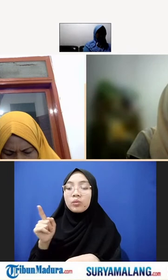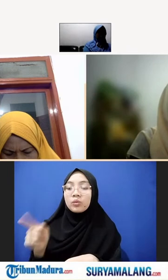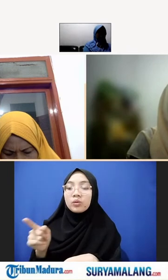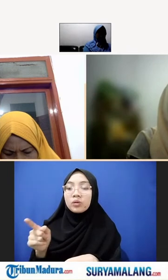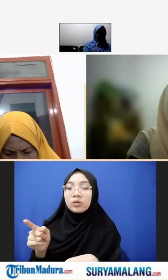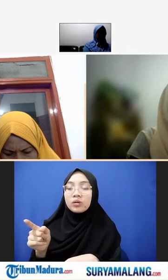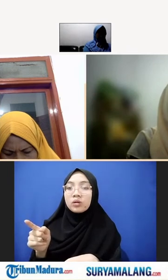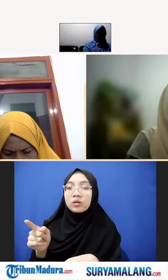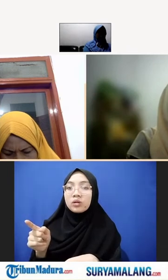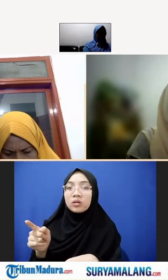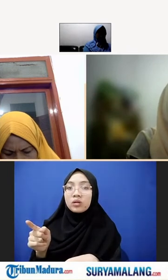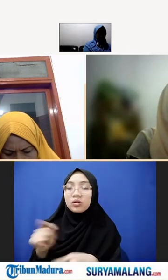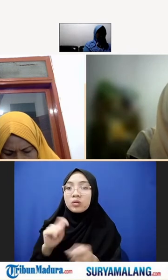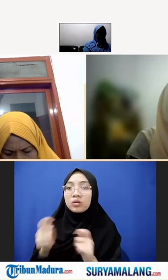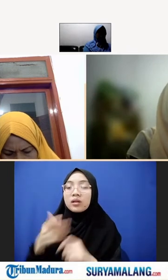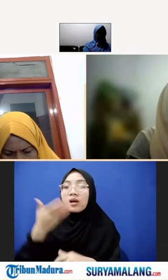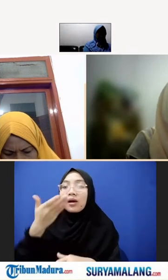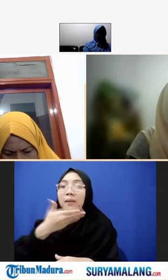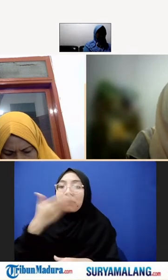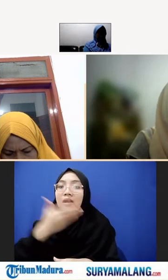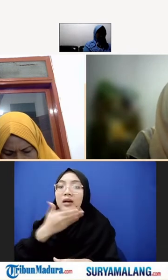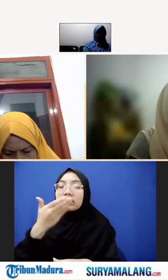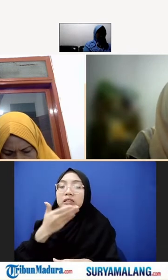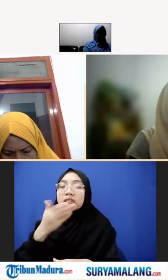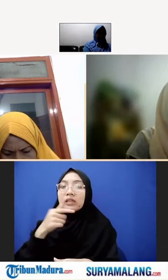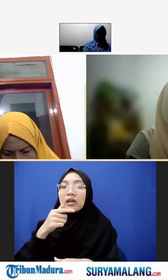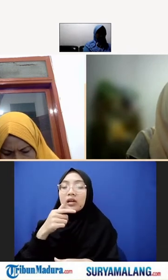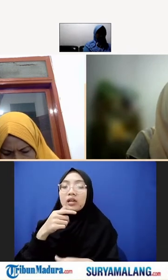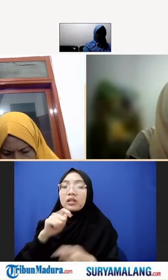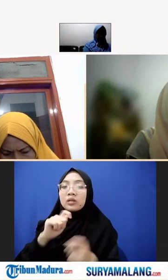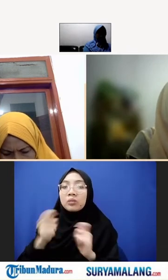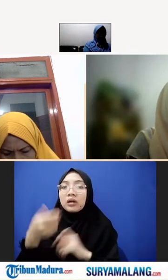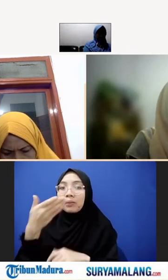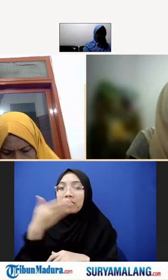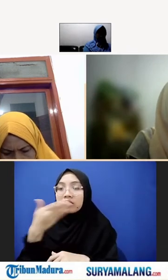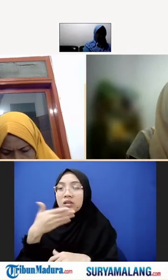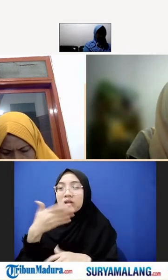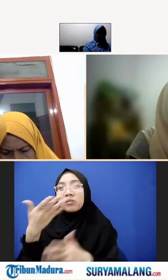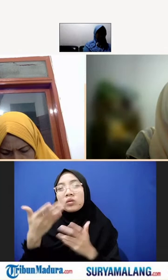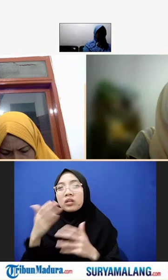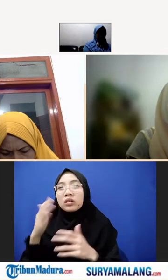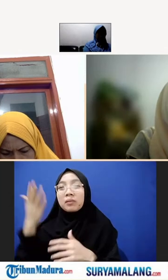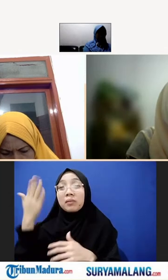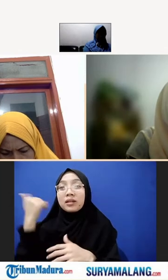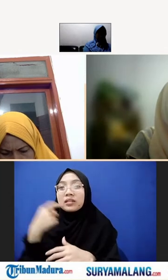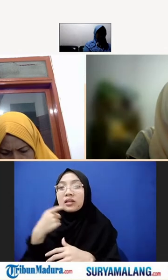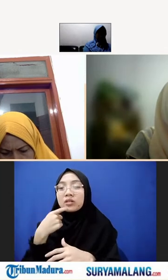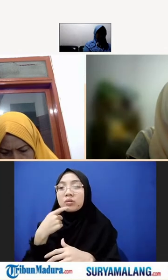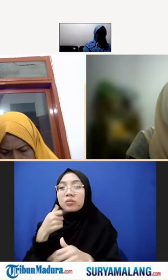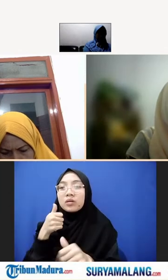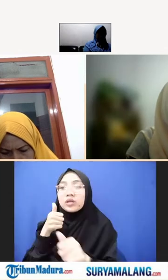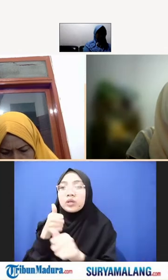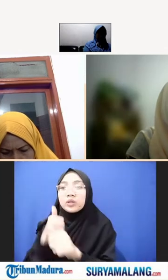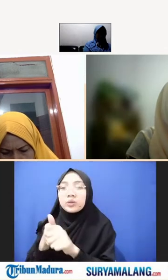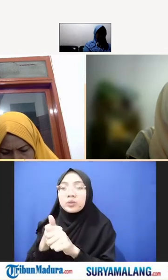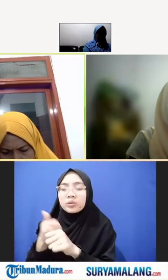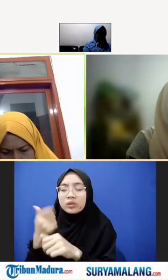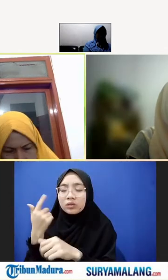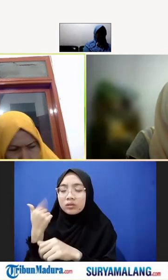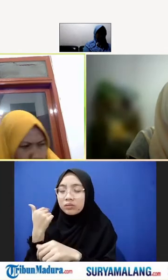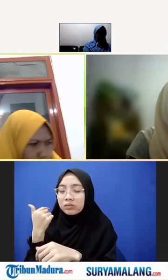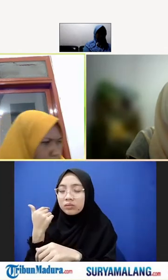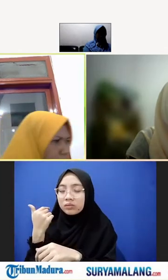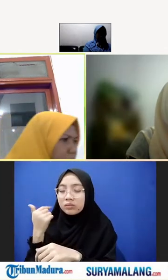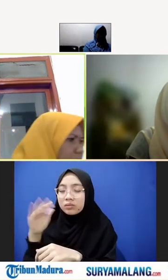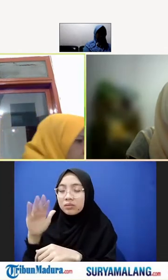dikonversikan kemampuan bahasa itu masih, kalau kemarin saya coba ikut BIMET itu masih